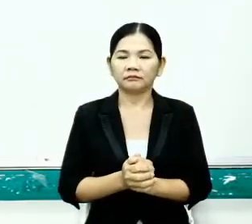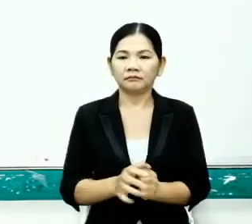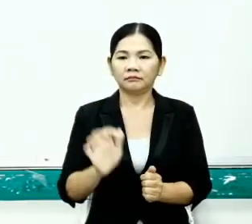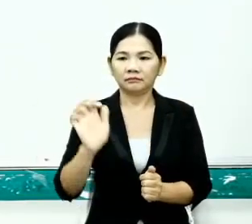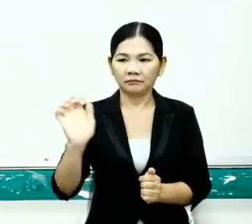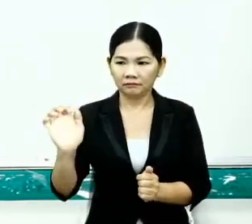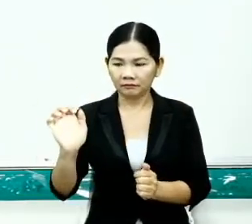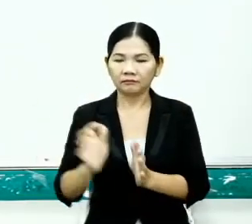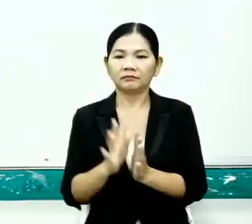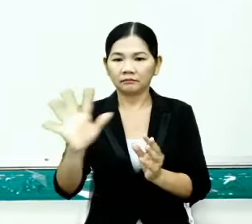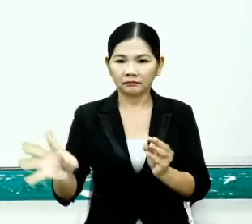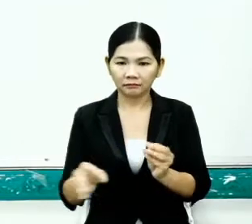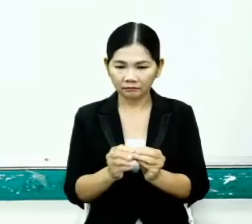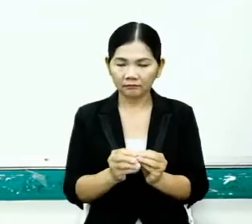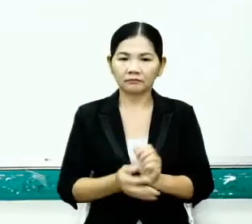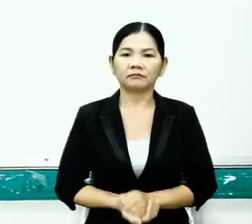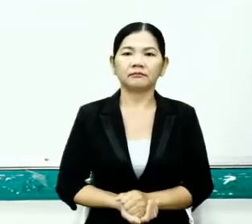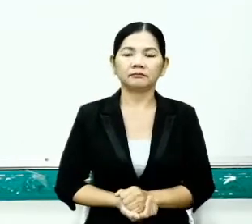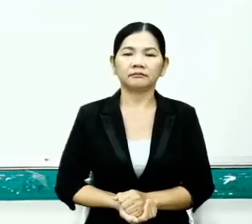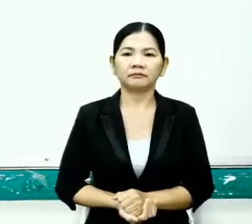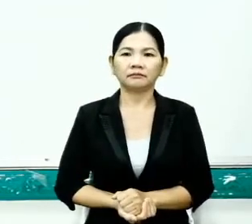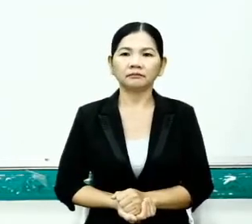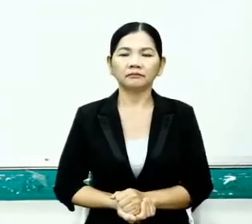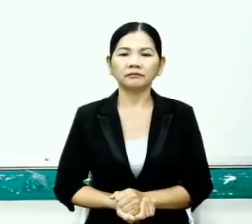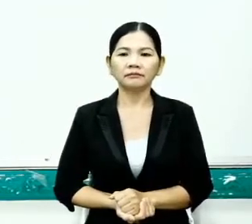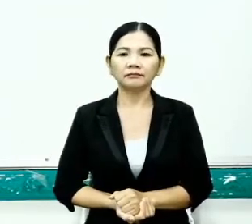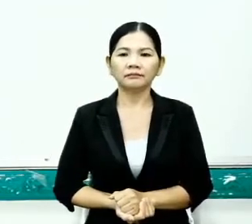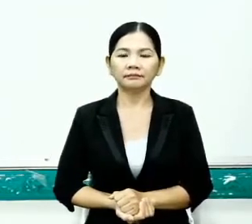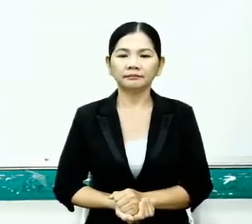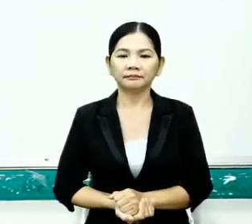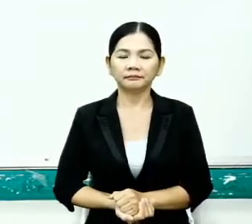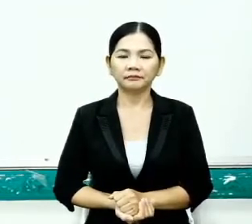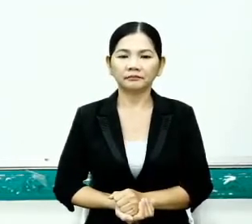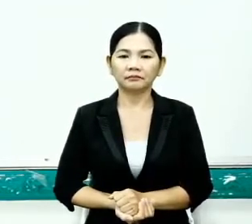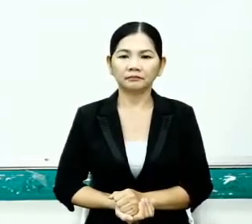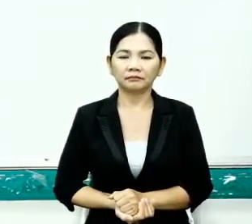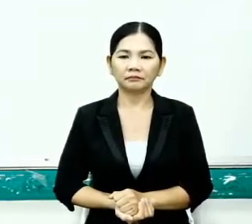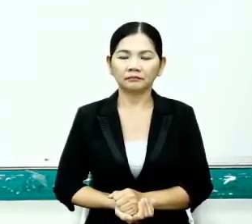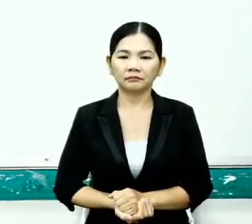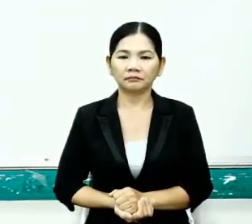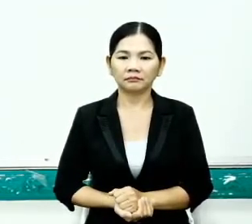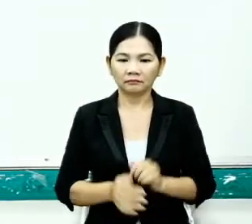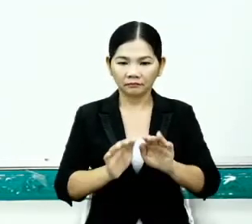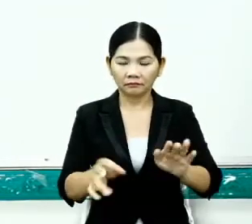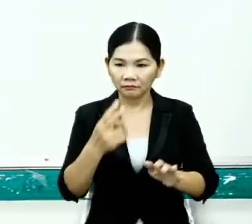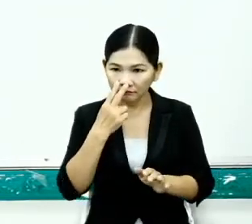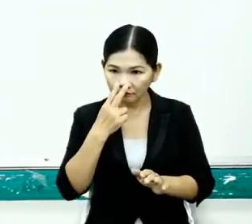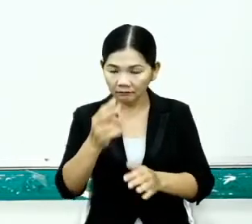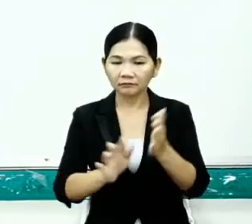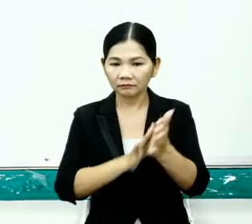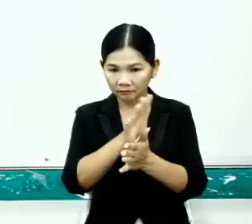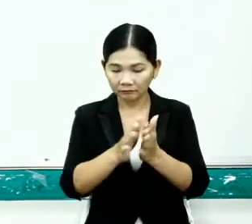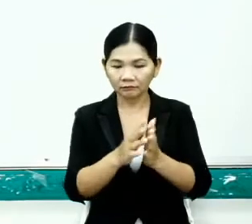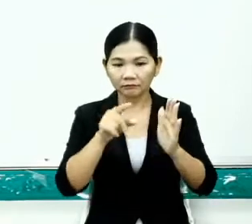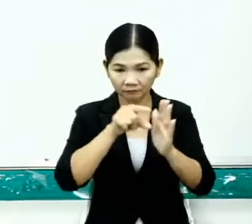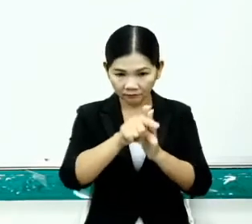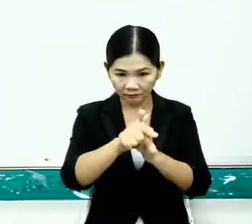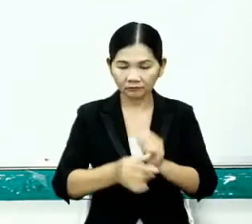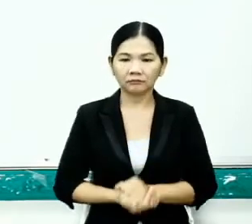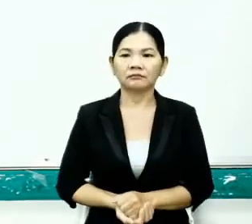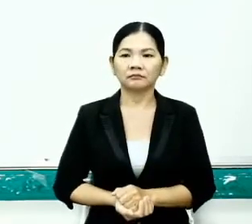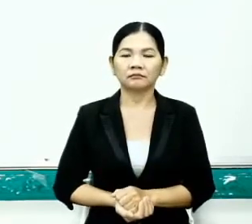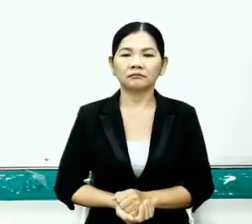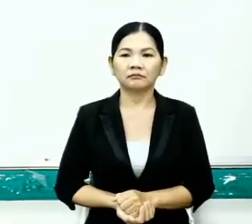ចផ្សំស្រៈកូនកូនមើលមកដឹកឃៀនអ្នកគ្រូអានចំណងជើងឲ្យកូនស្ដា